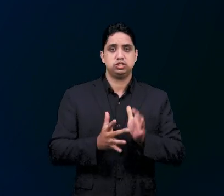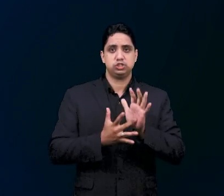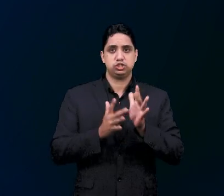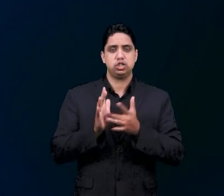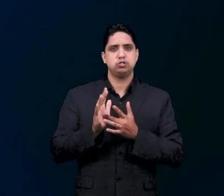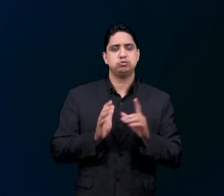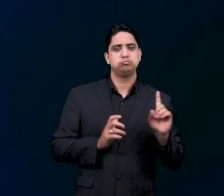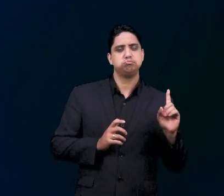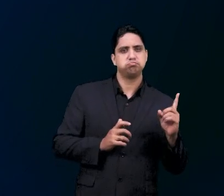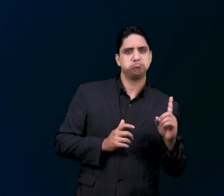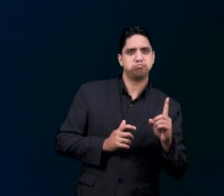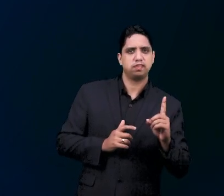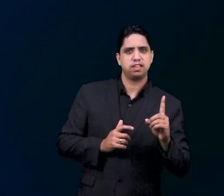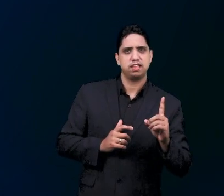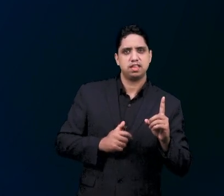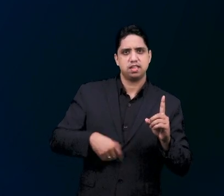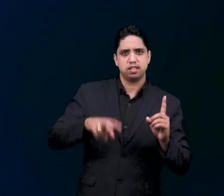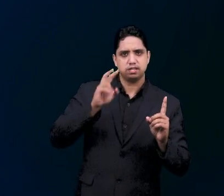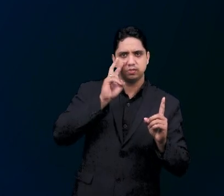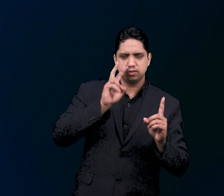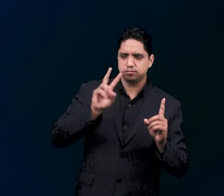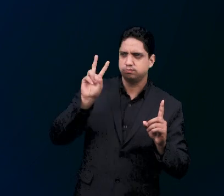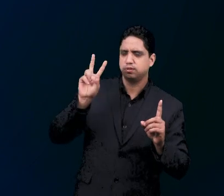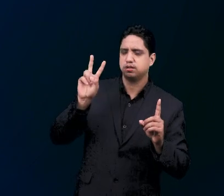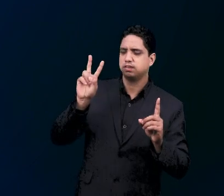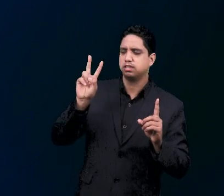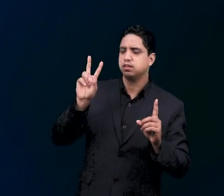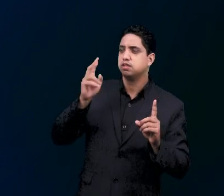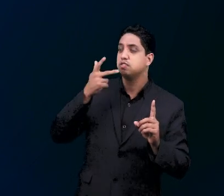Quand Jésus est arrivé à cet endroit,